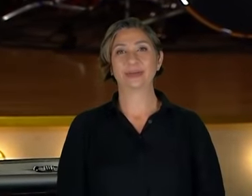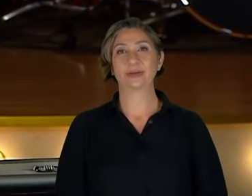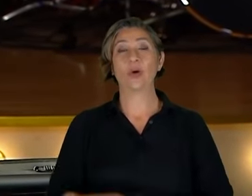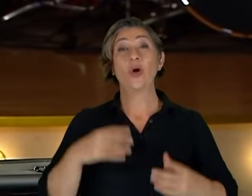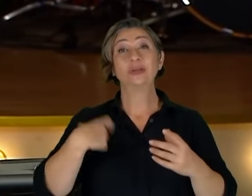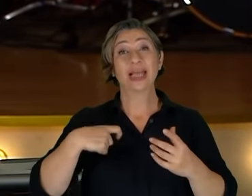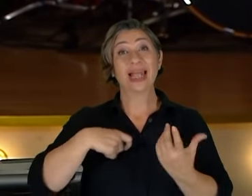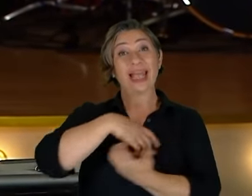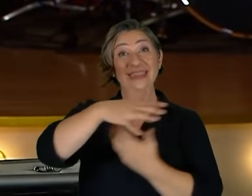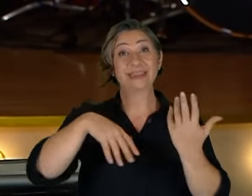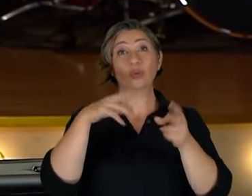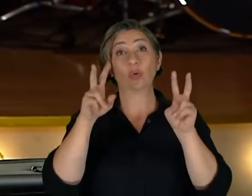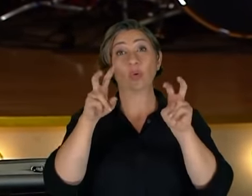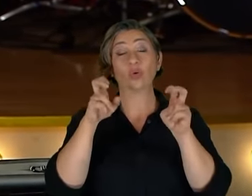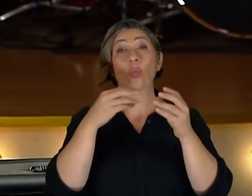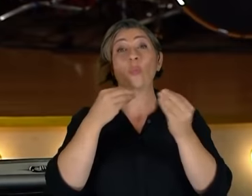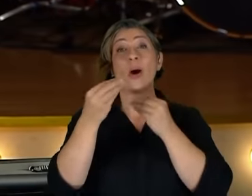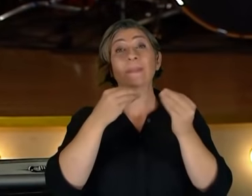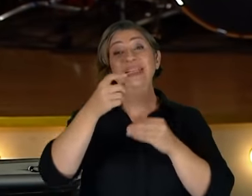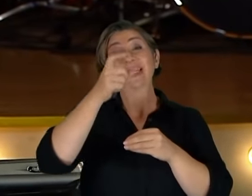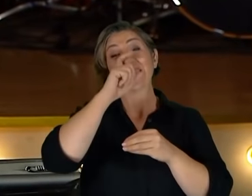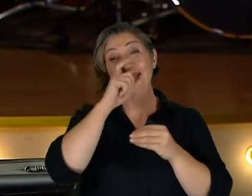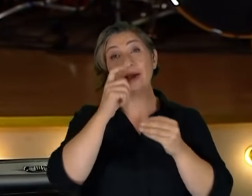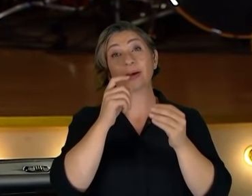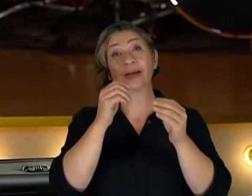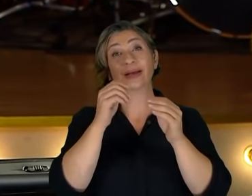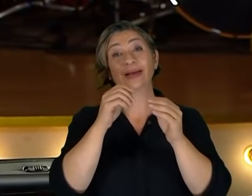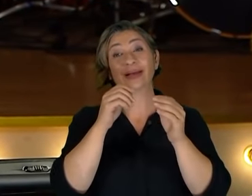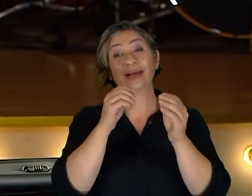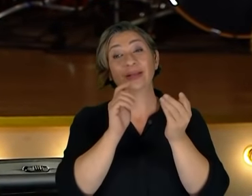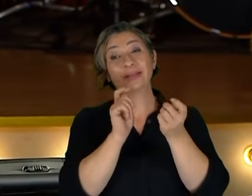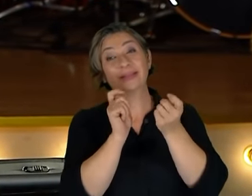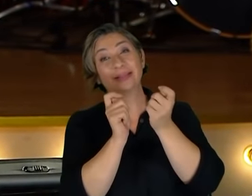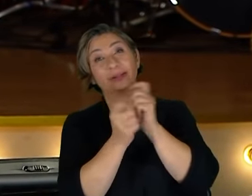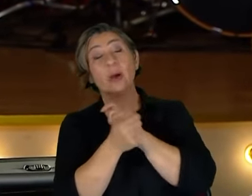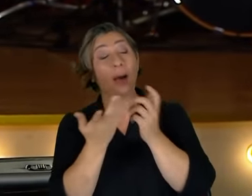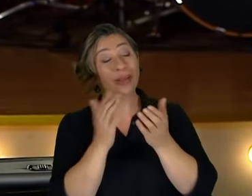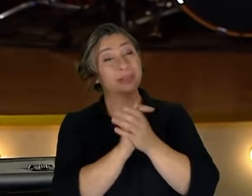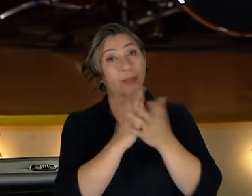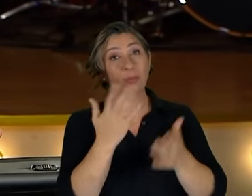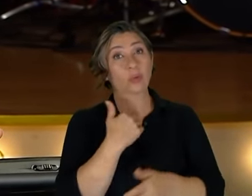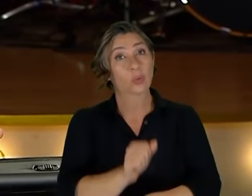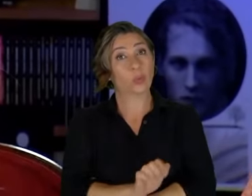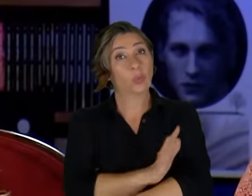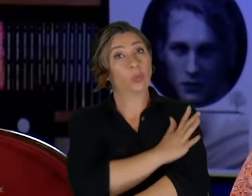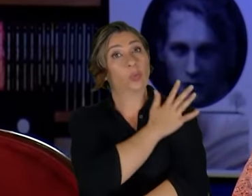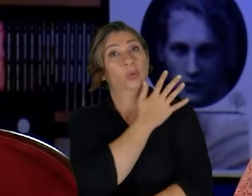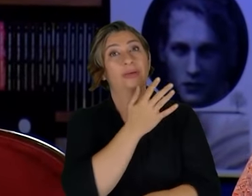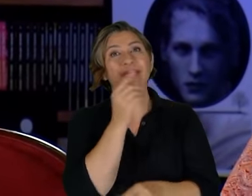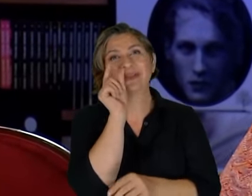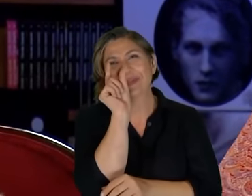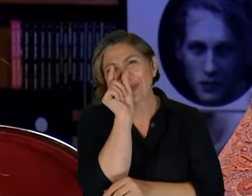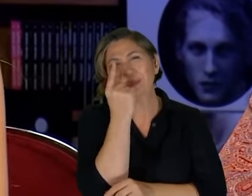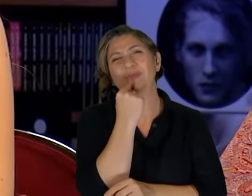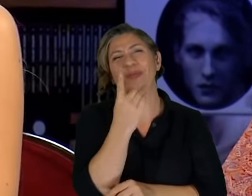karıştırdım konuyu affedersiniz. Devam yoksa çünkü mi? Muhabbet Kralı programına dönmeye başlamış. Fakat tebrik ederim. Gurur teşekkür duyuyoruz ederim. Sizle. Çok ufak bir şey daha